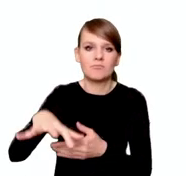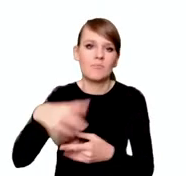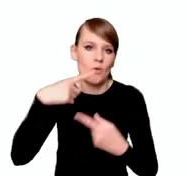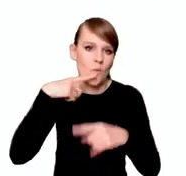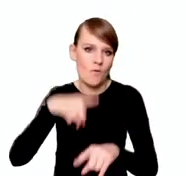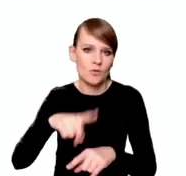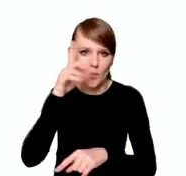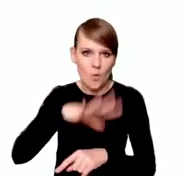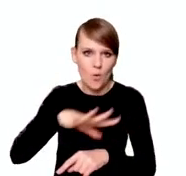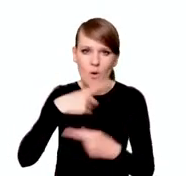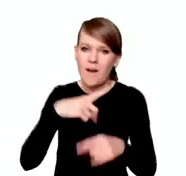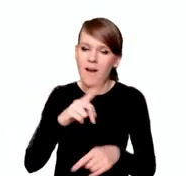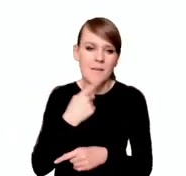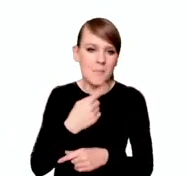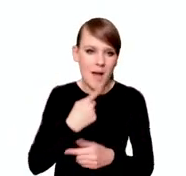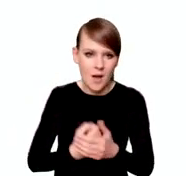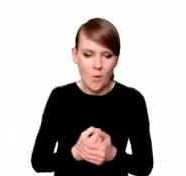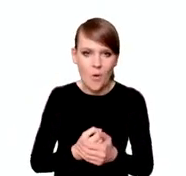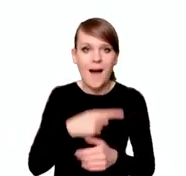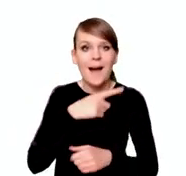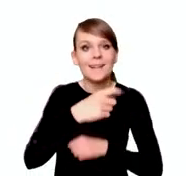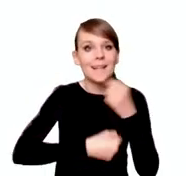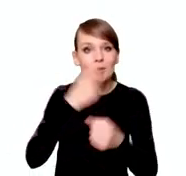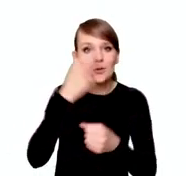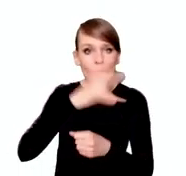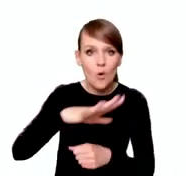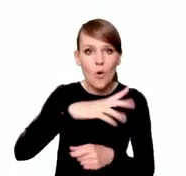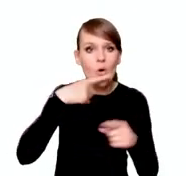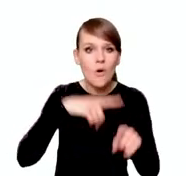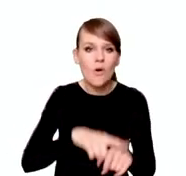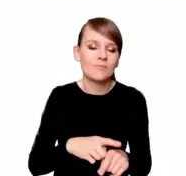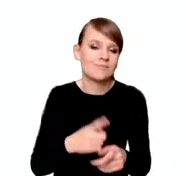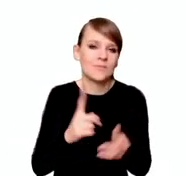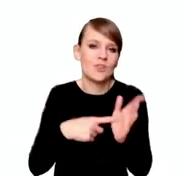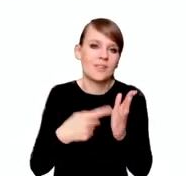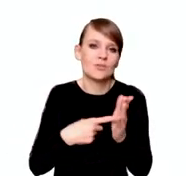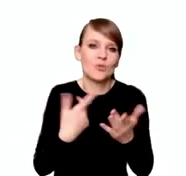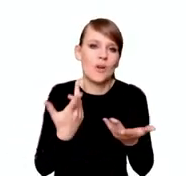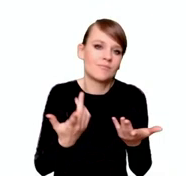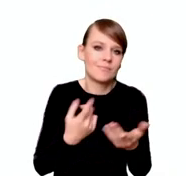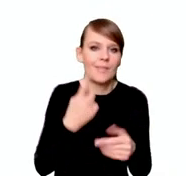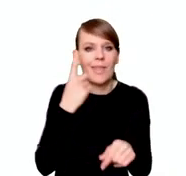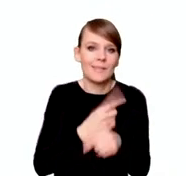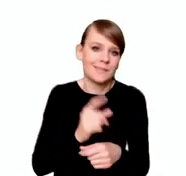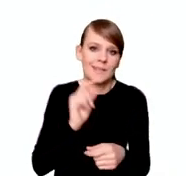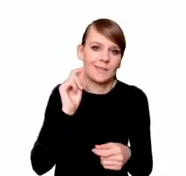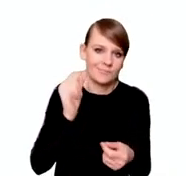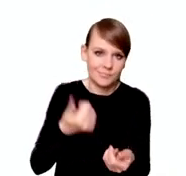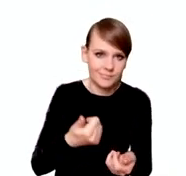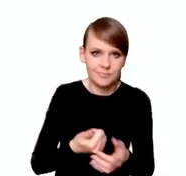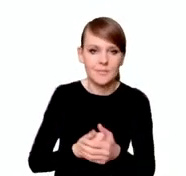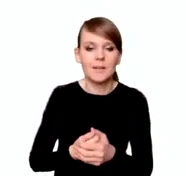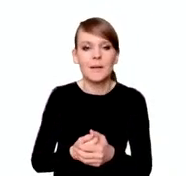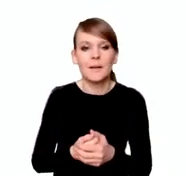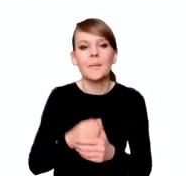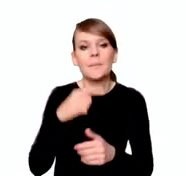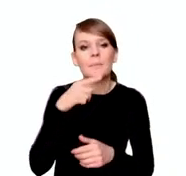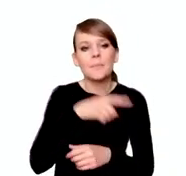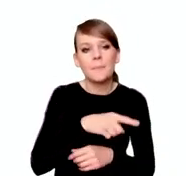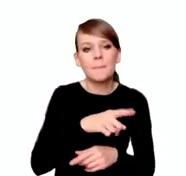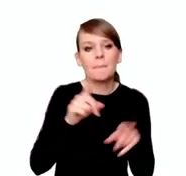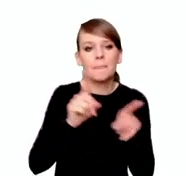społecznie odpowiedzialne najczęściej są realizowane ad hoc. Stopień zaangażowania badanych interesariuszy w